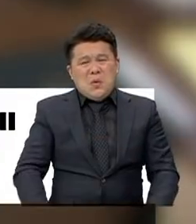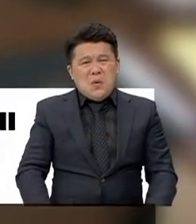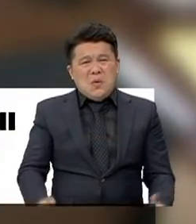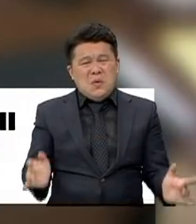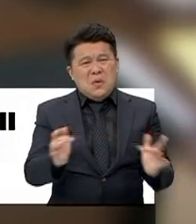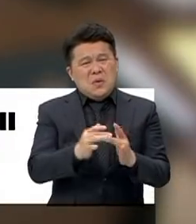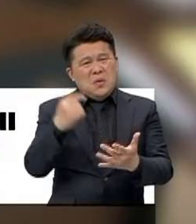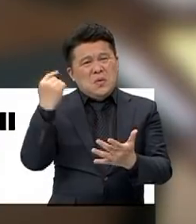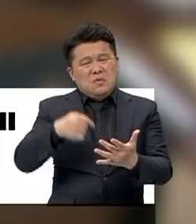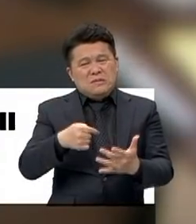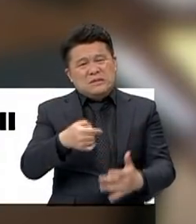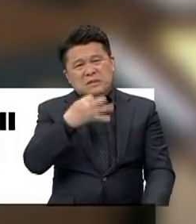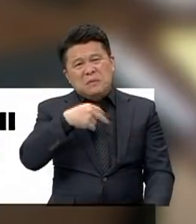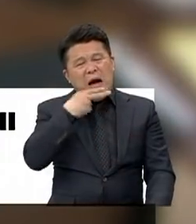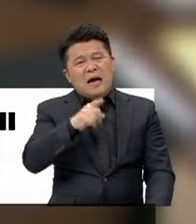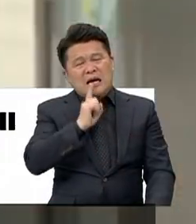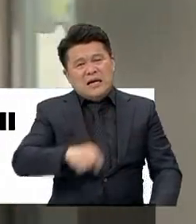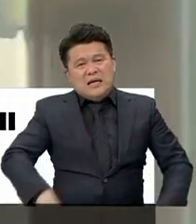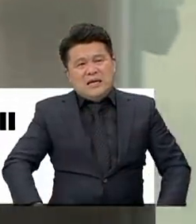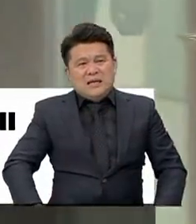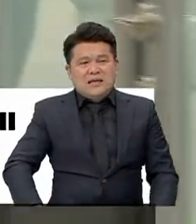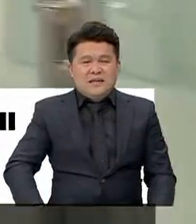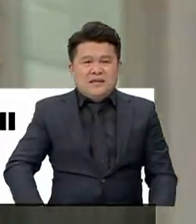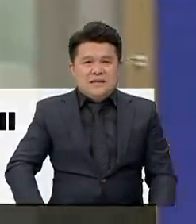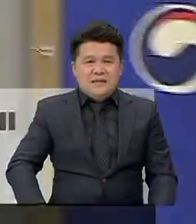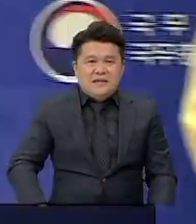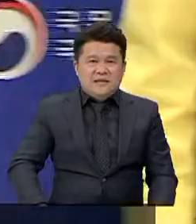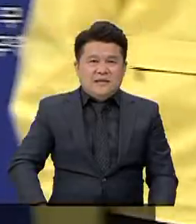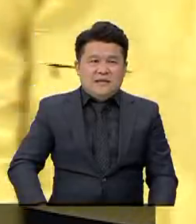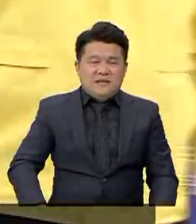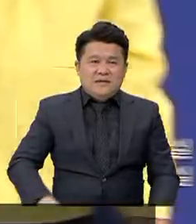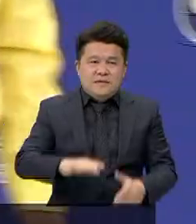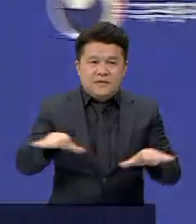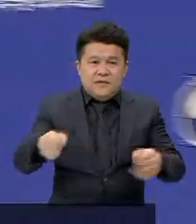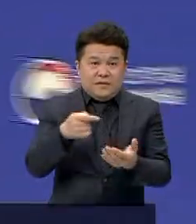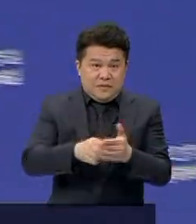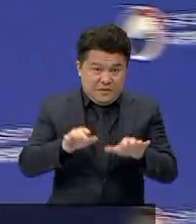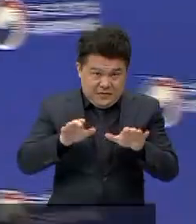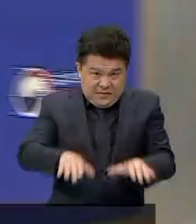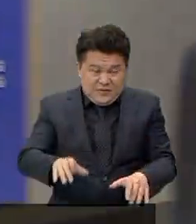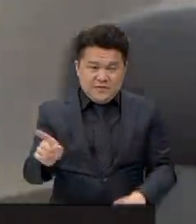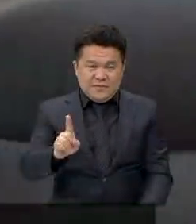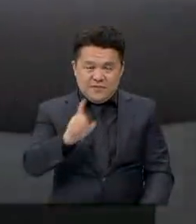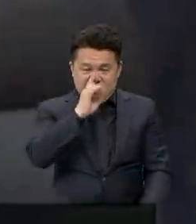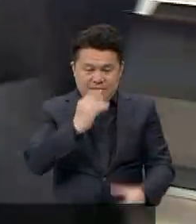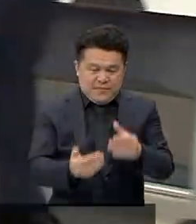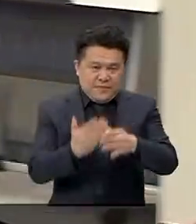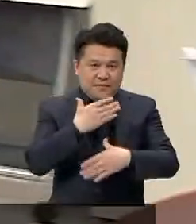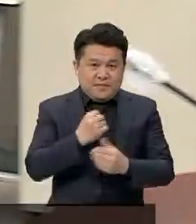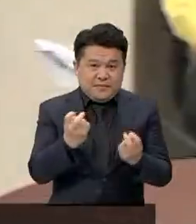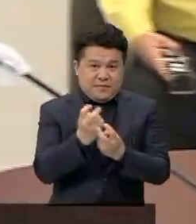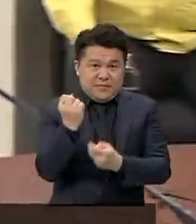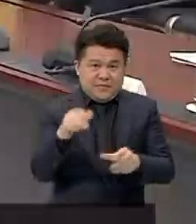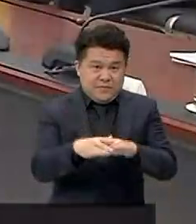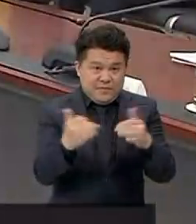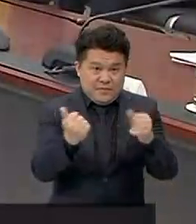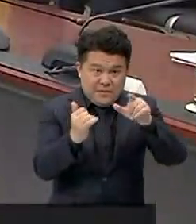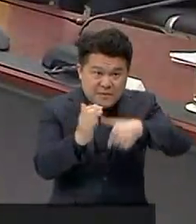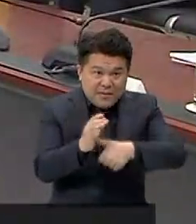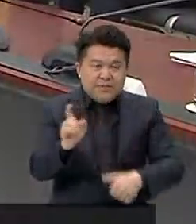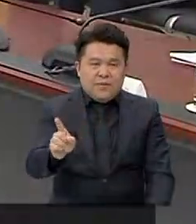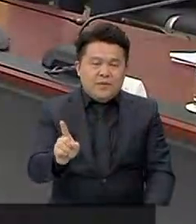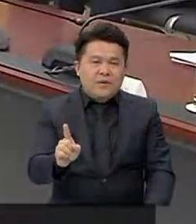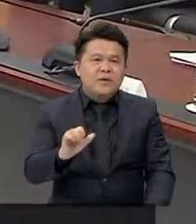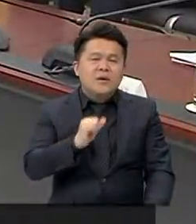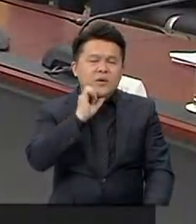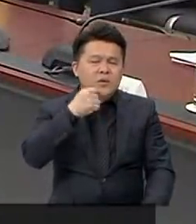개학의 실효성에 의문을 제기하기도 했습니다. 정세균 국무총리는 오늘 중앙재난안전대책본부 회의에서 취약계층